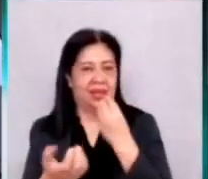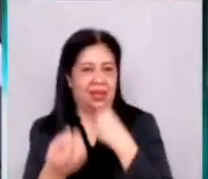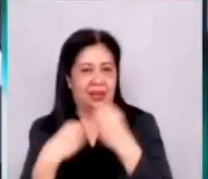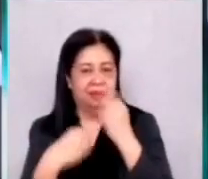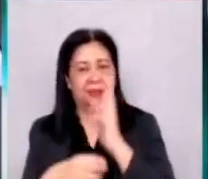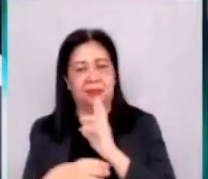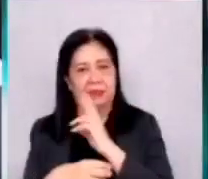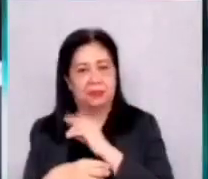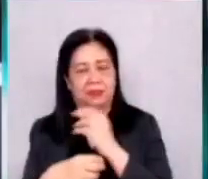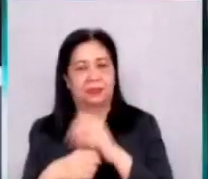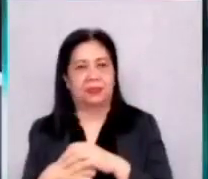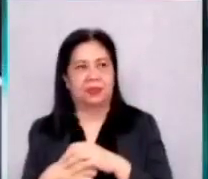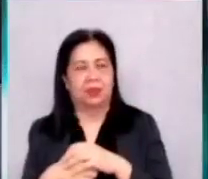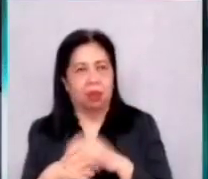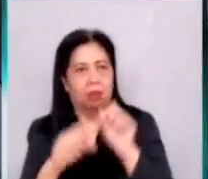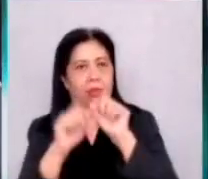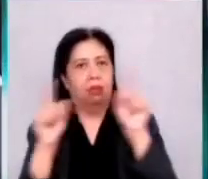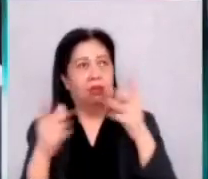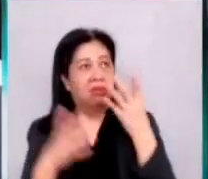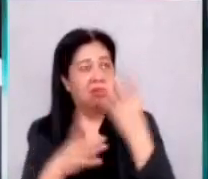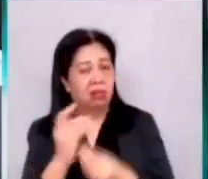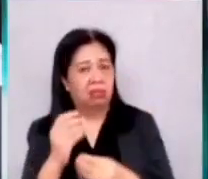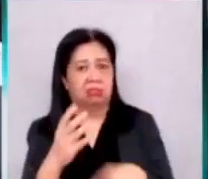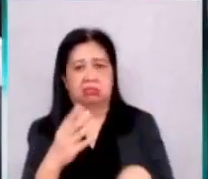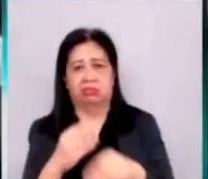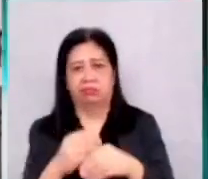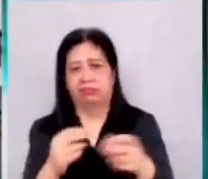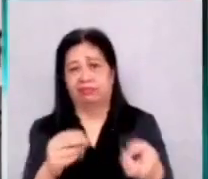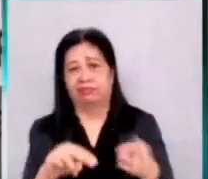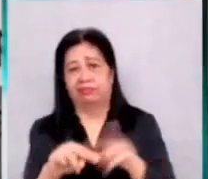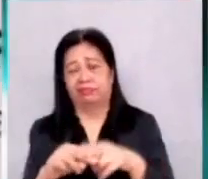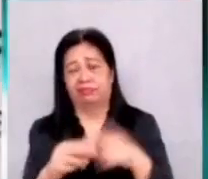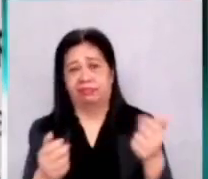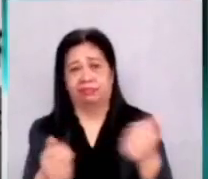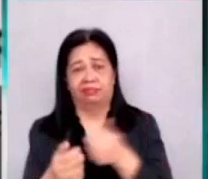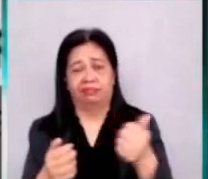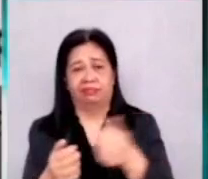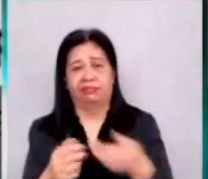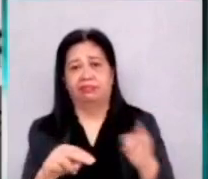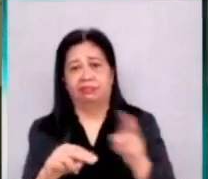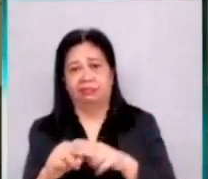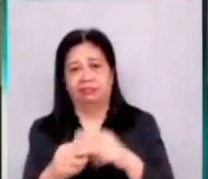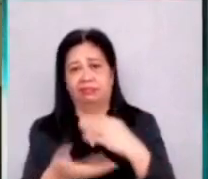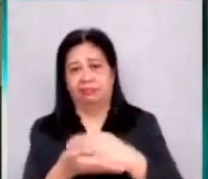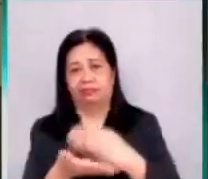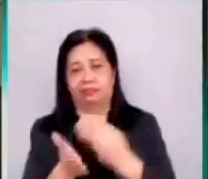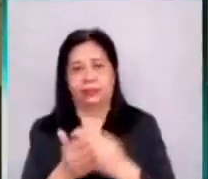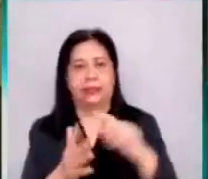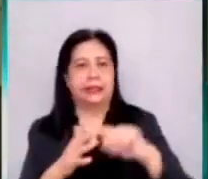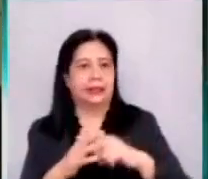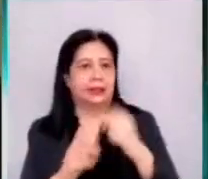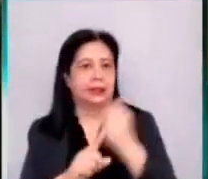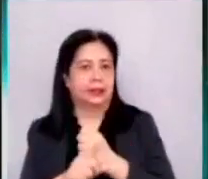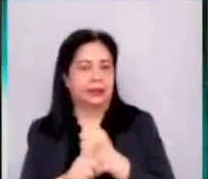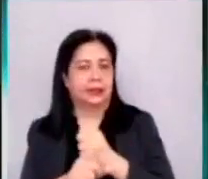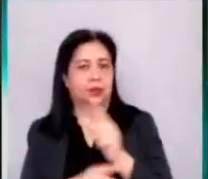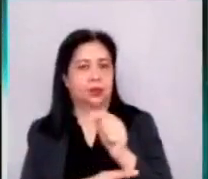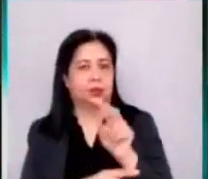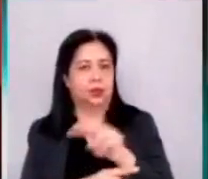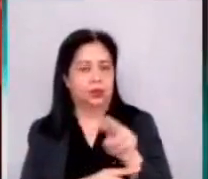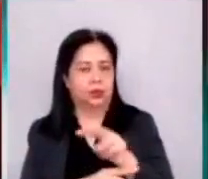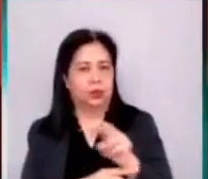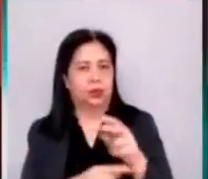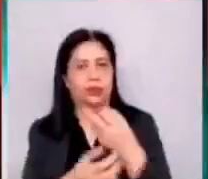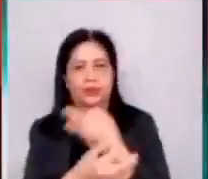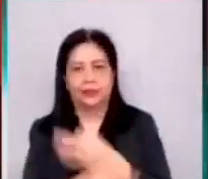kasi wala na. Pwede yun, dagdag pamasahe, dagdag sa budget. Sinimula noong August 22, 2022, ang libreng sakay sa